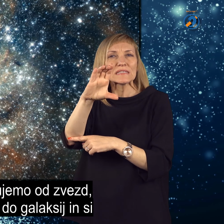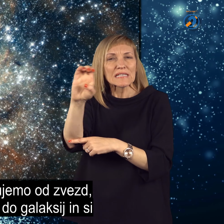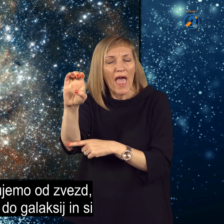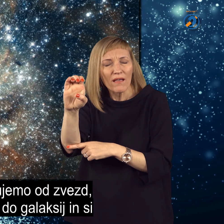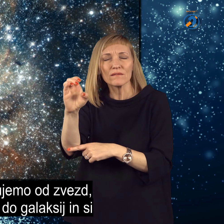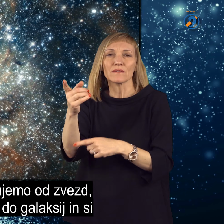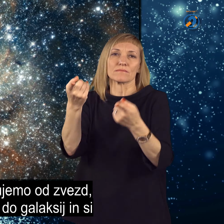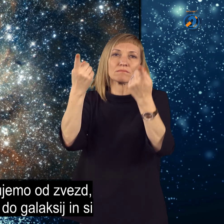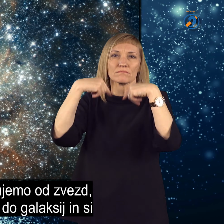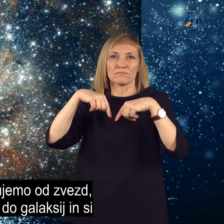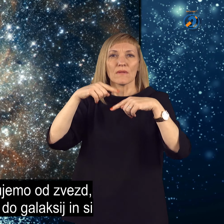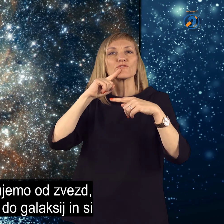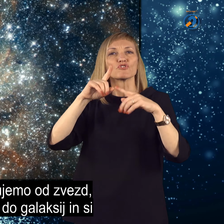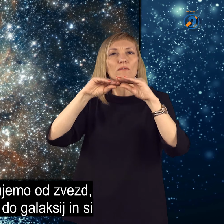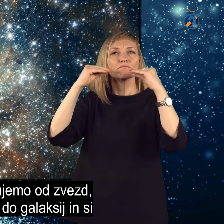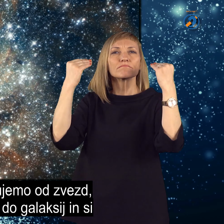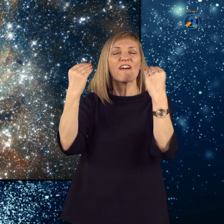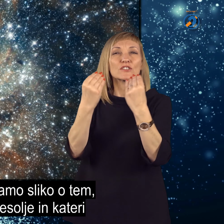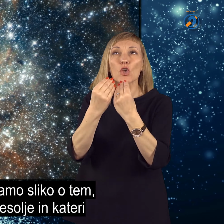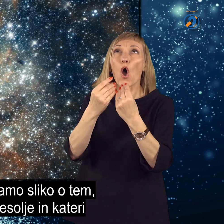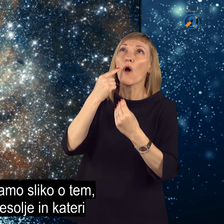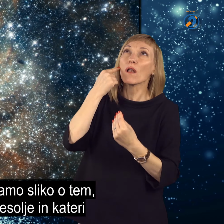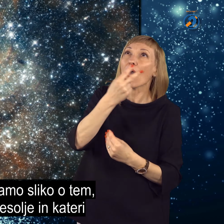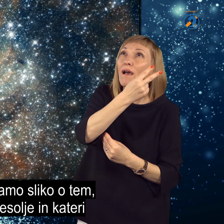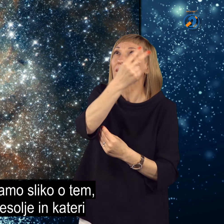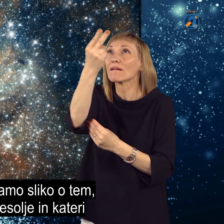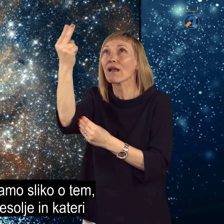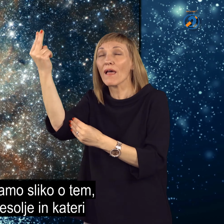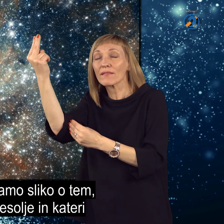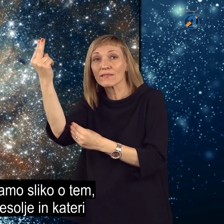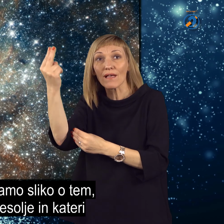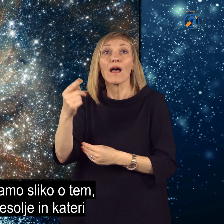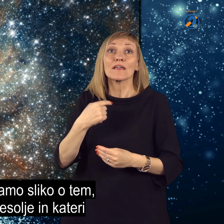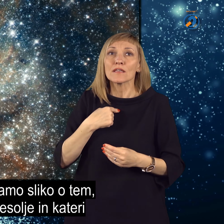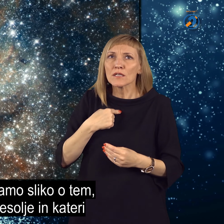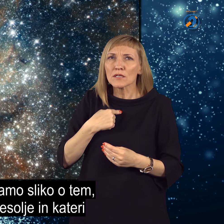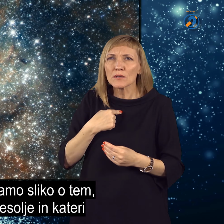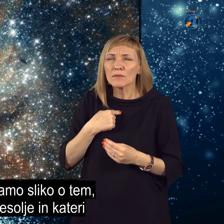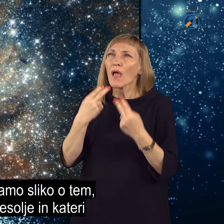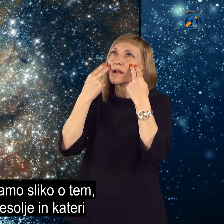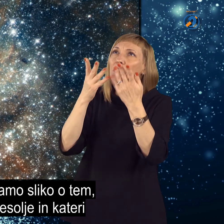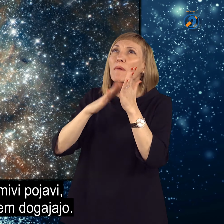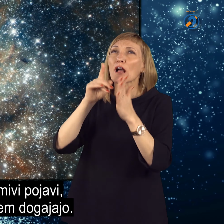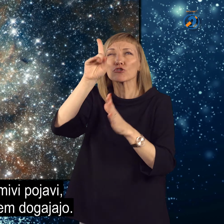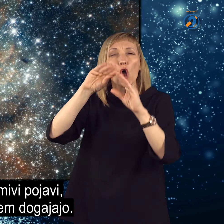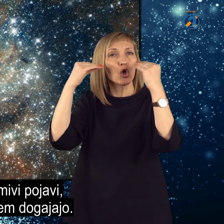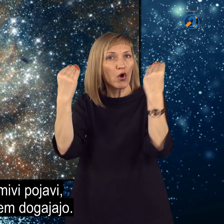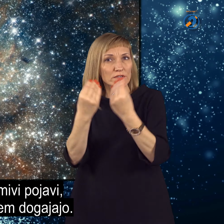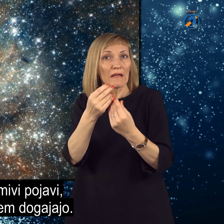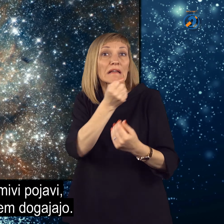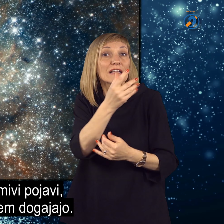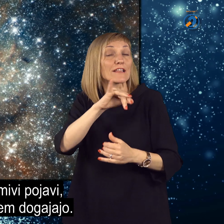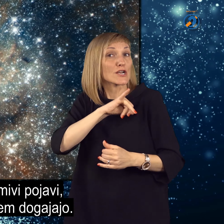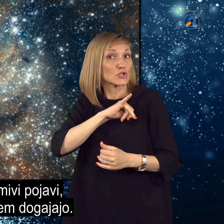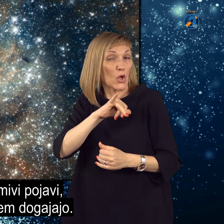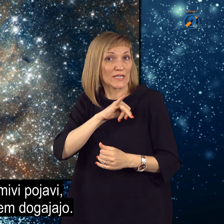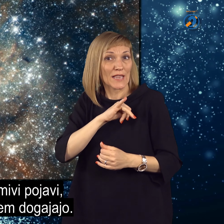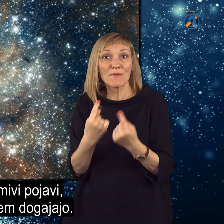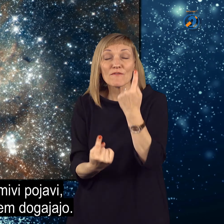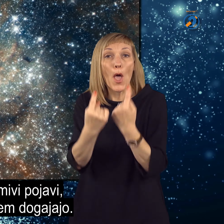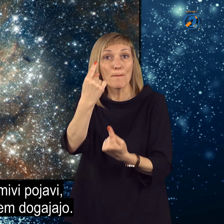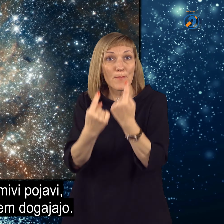do galaksij lahko in si ustvarjamo sliko o tem, kakšno je vesolje in kateri so zanimivi,